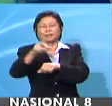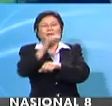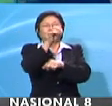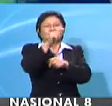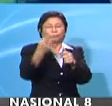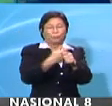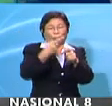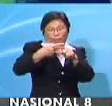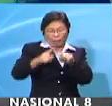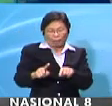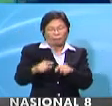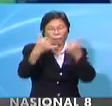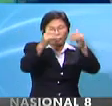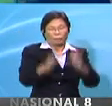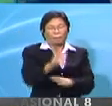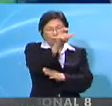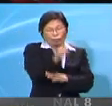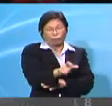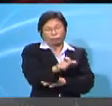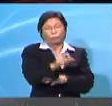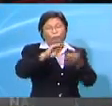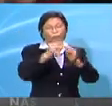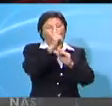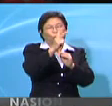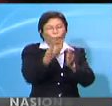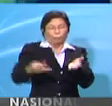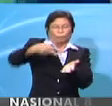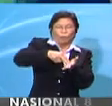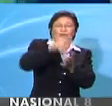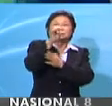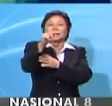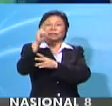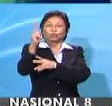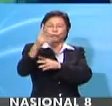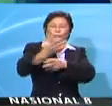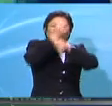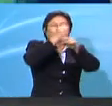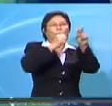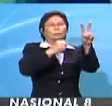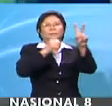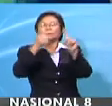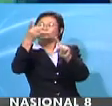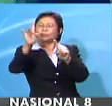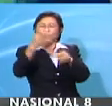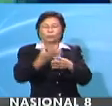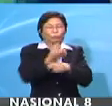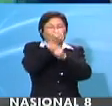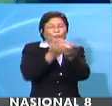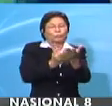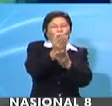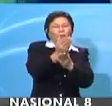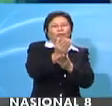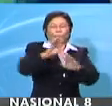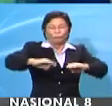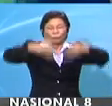pertama namun pem persangan nombor du negara itu bangkit di kedu untuk menang1kaligusembawa perlawanan ke game